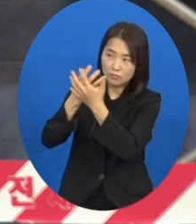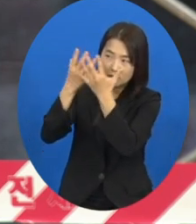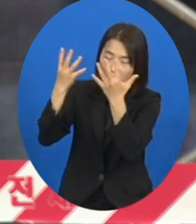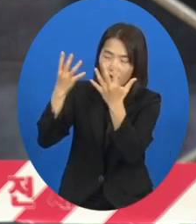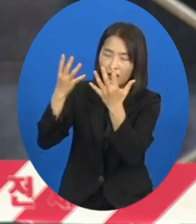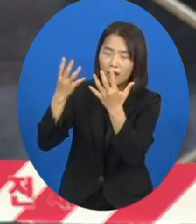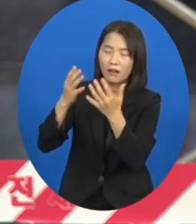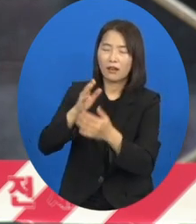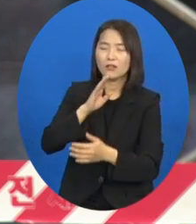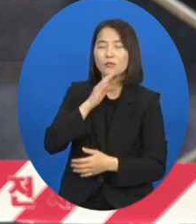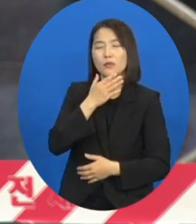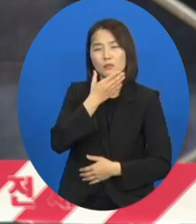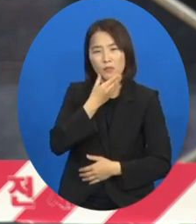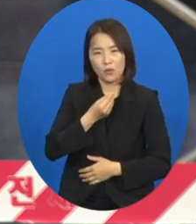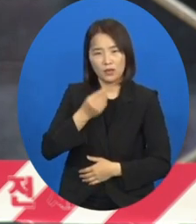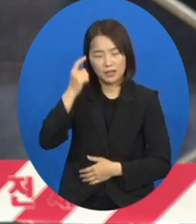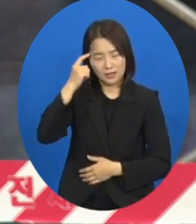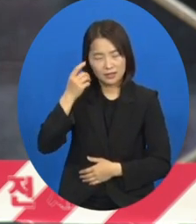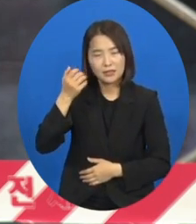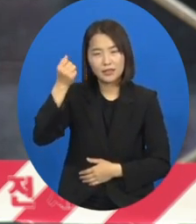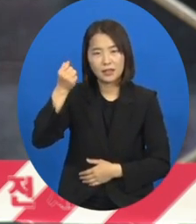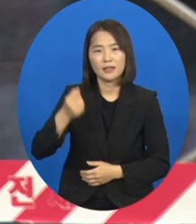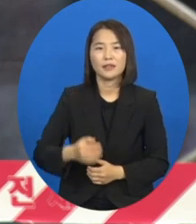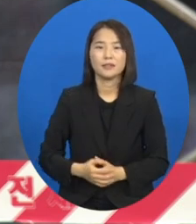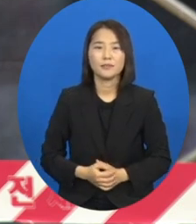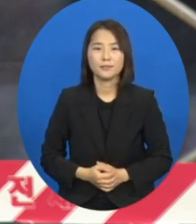참 복되구나 라는 생각을 하게 되었습니다.